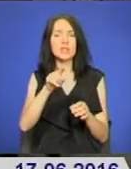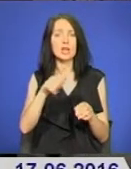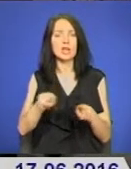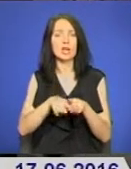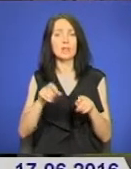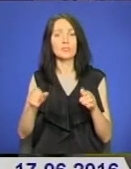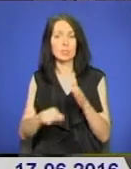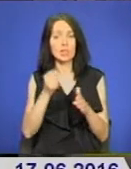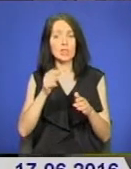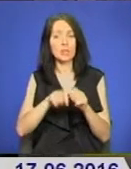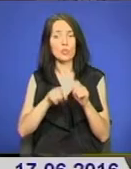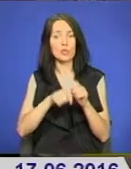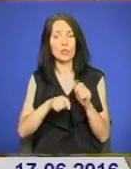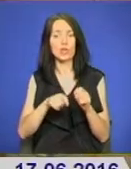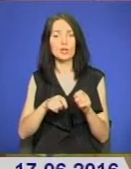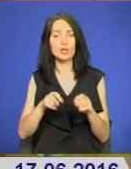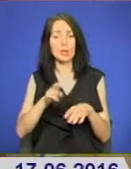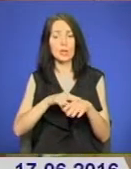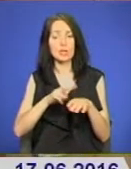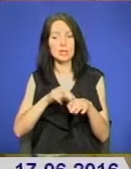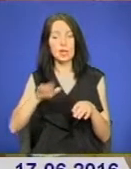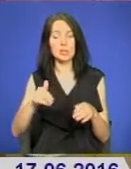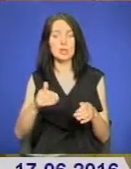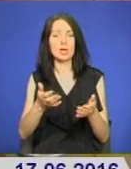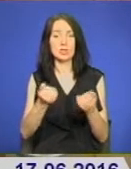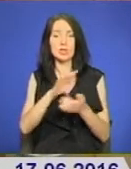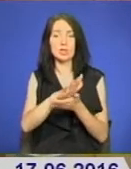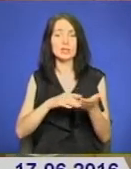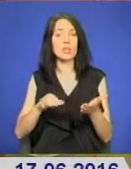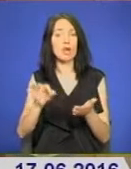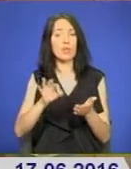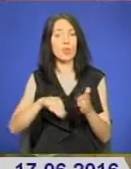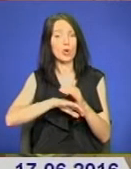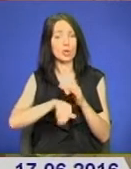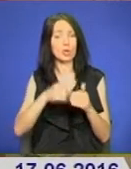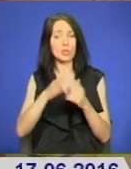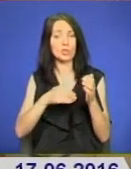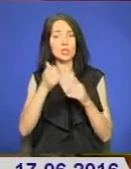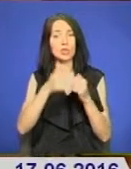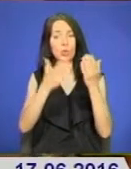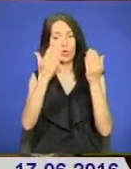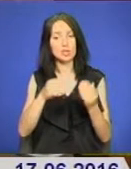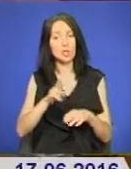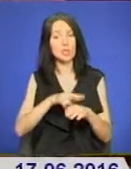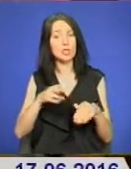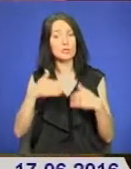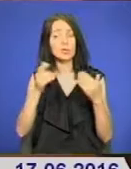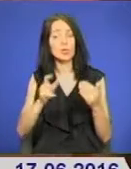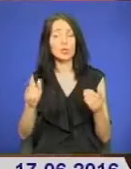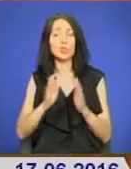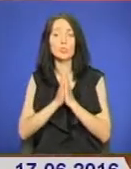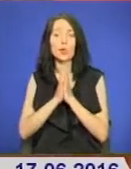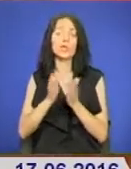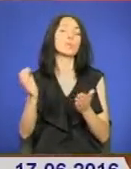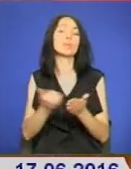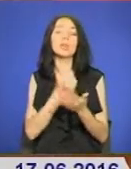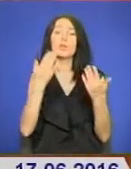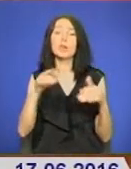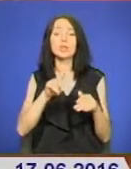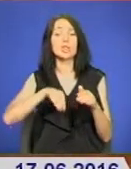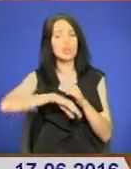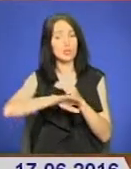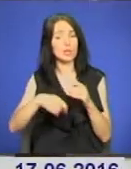правоохоронці після надходження заяв про крадіжки від мешканців області. Практично щодня у поліцію звертаються люди із проханням знайти втрачені чи